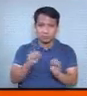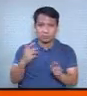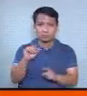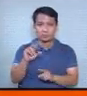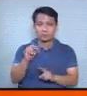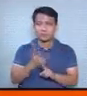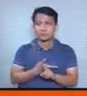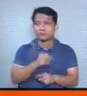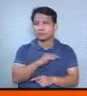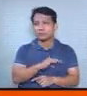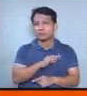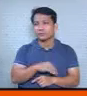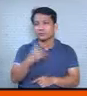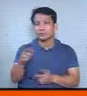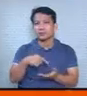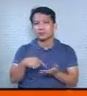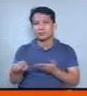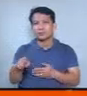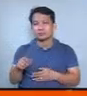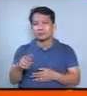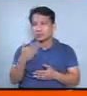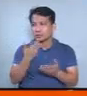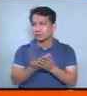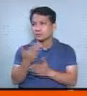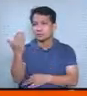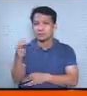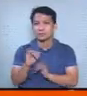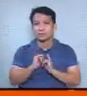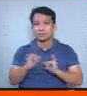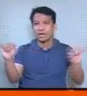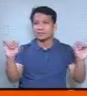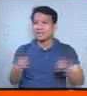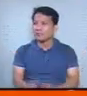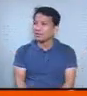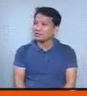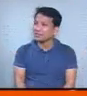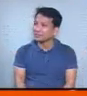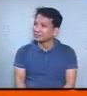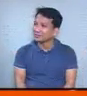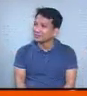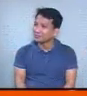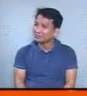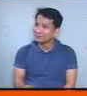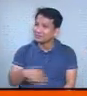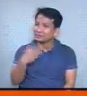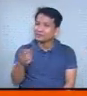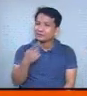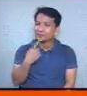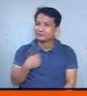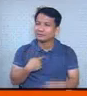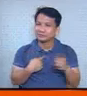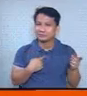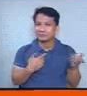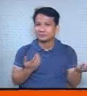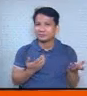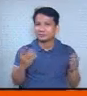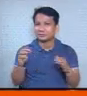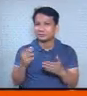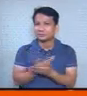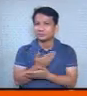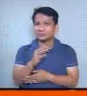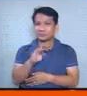at mga benepisyo. Sir Edgardo, magandang tanghali. Saan po kayong construction workers, ang lugar? Yan po sa New Manila po, sir. New